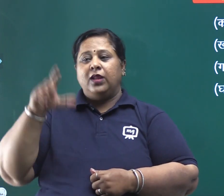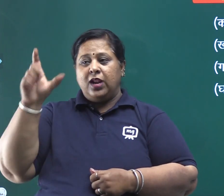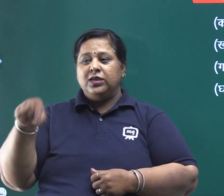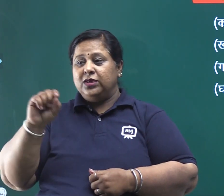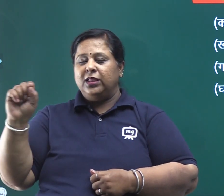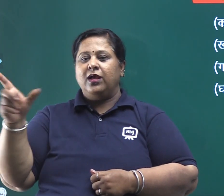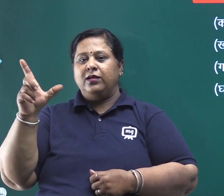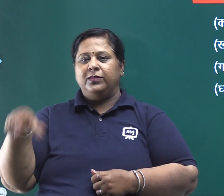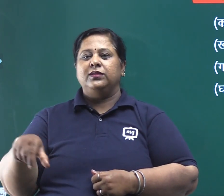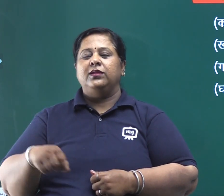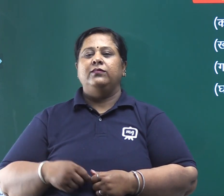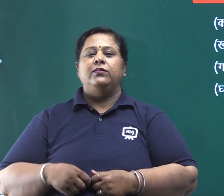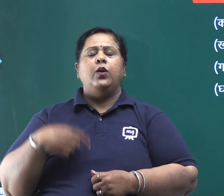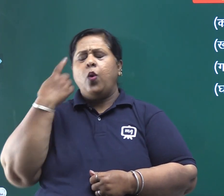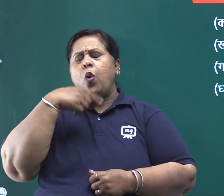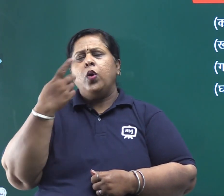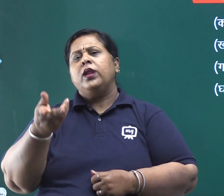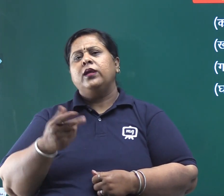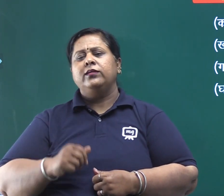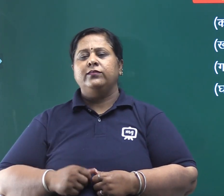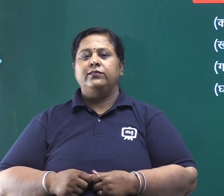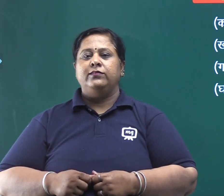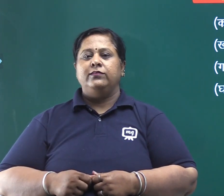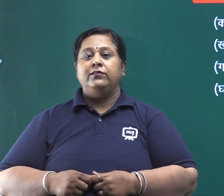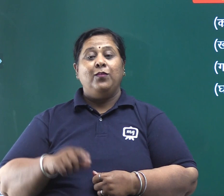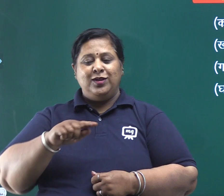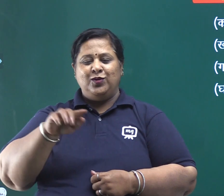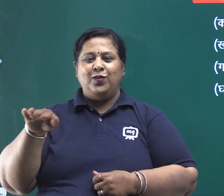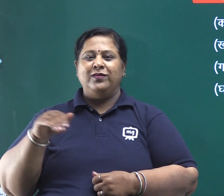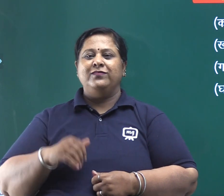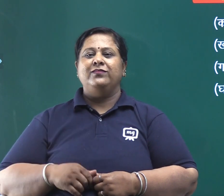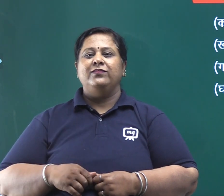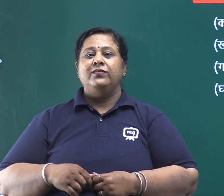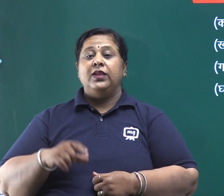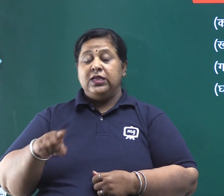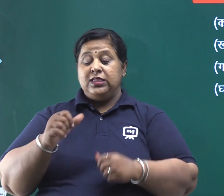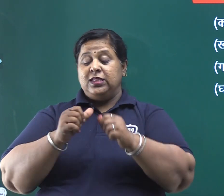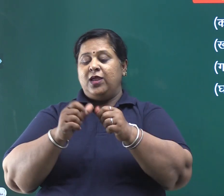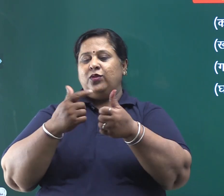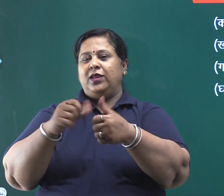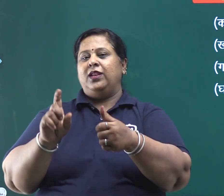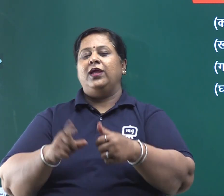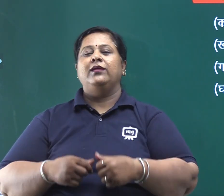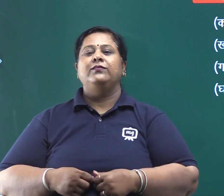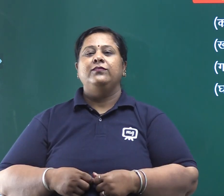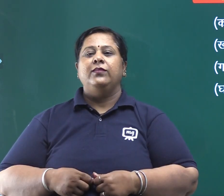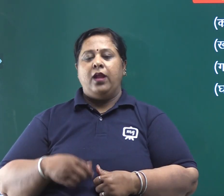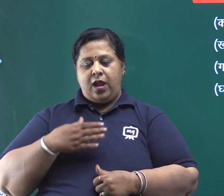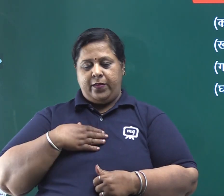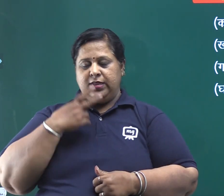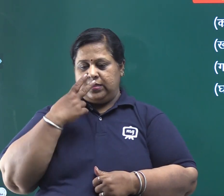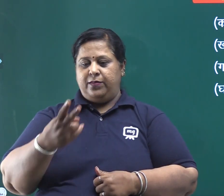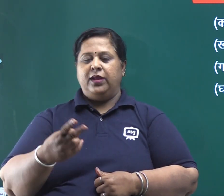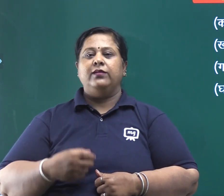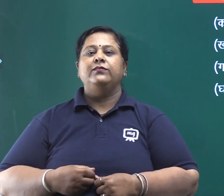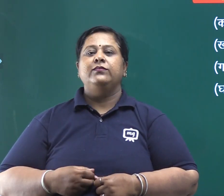रचयिता कौन है? बच्चों, सही उत्तर के लिए हमारे